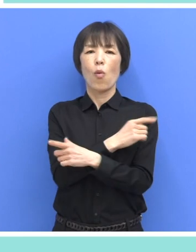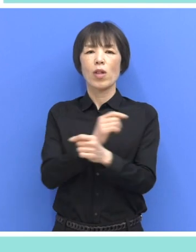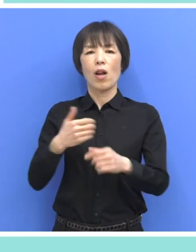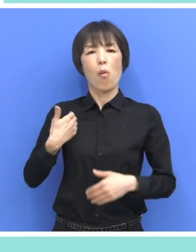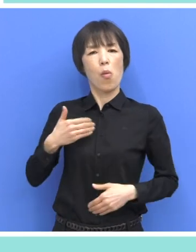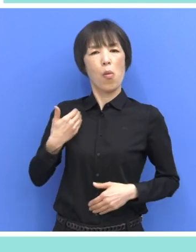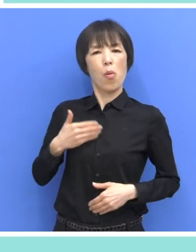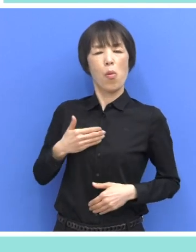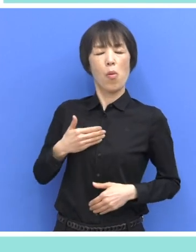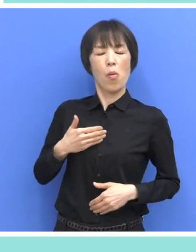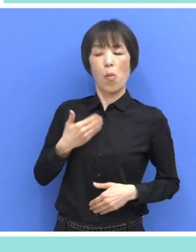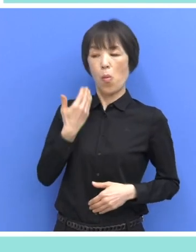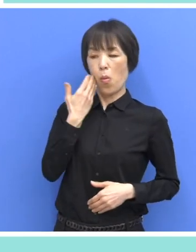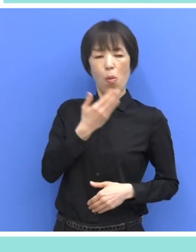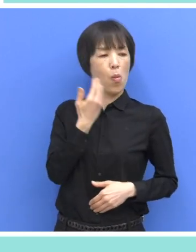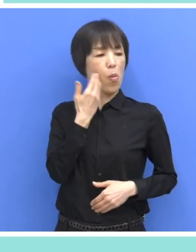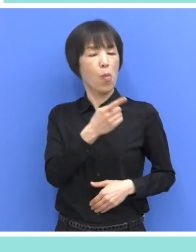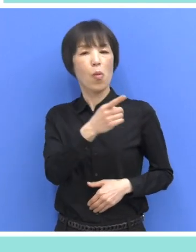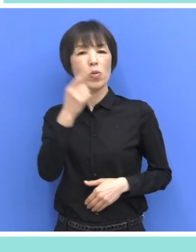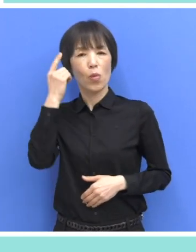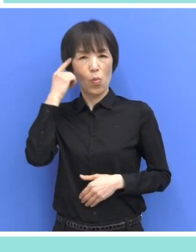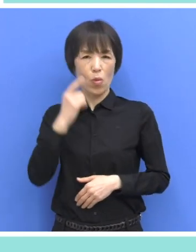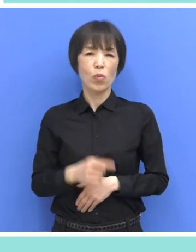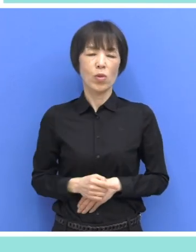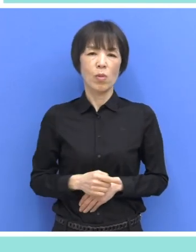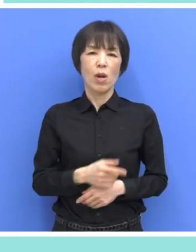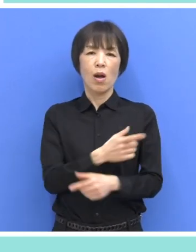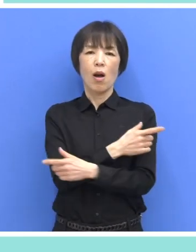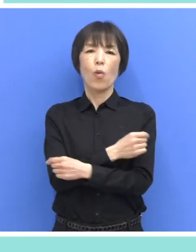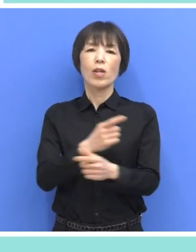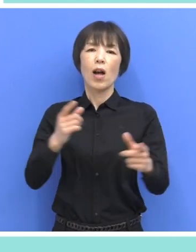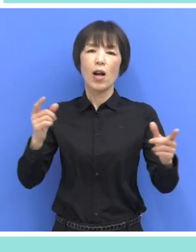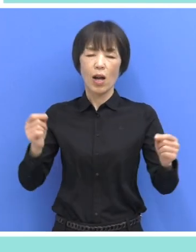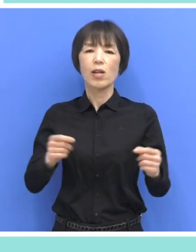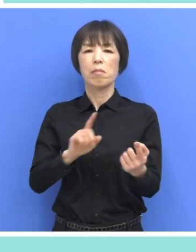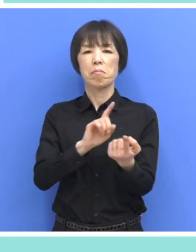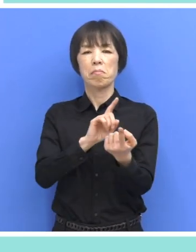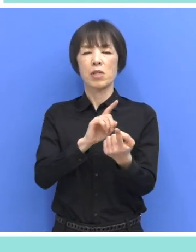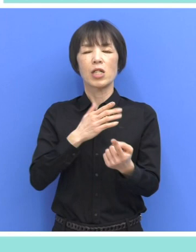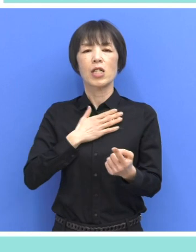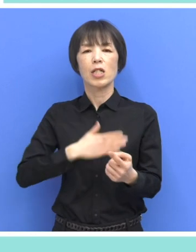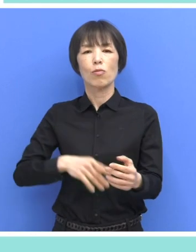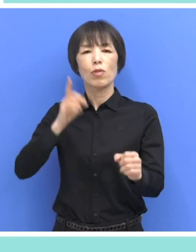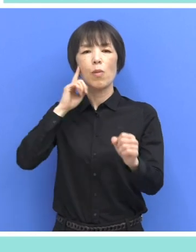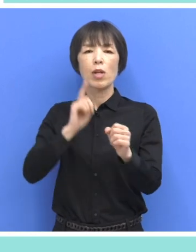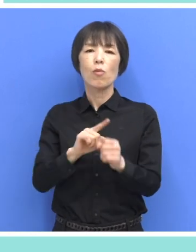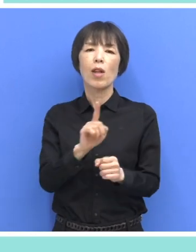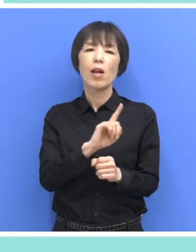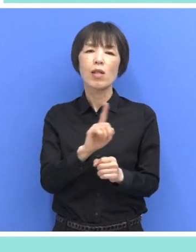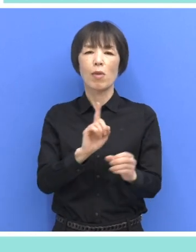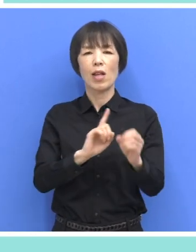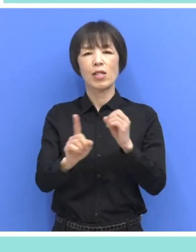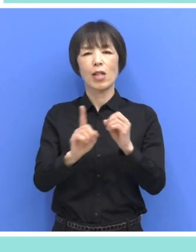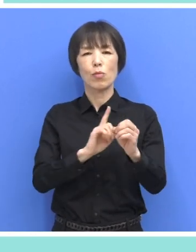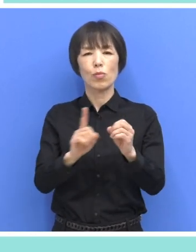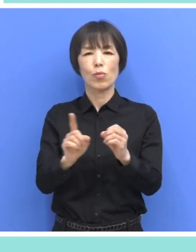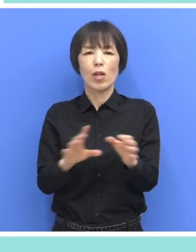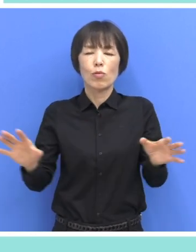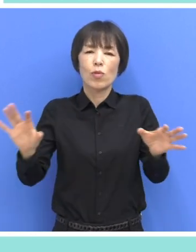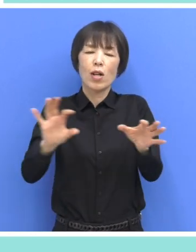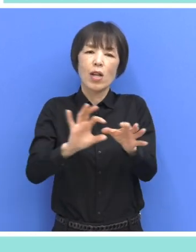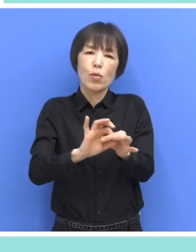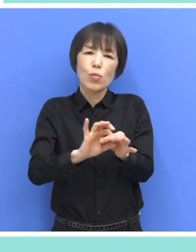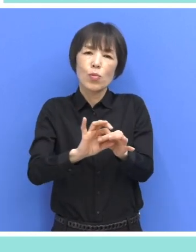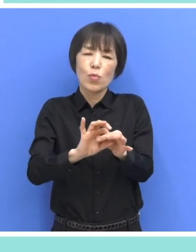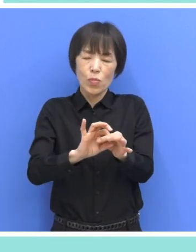いを知らないということだと思います。で、お互いがお互いを知るために、まずこのデジタルの力でつなげていこう